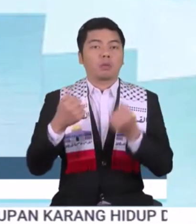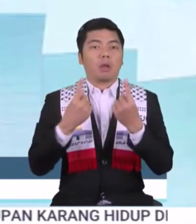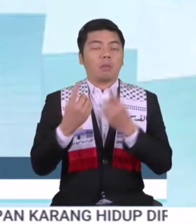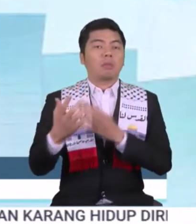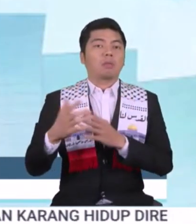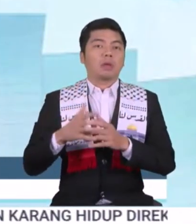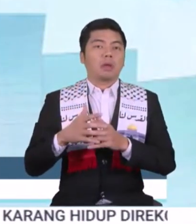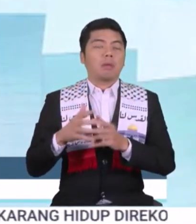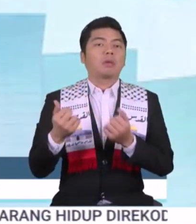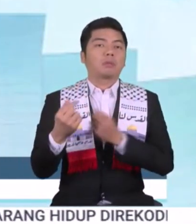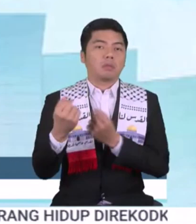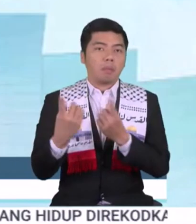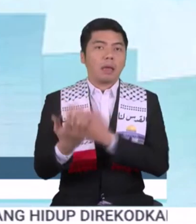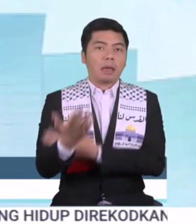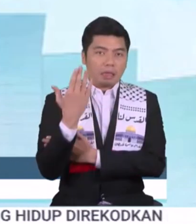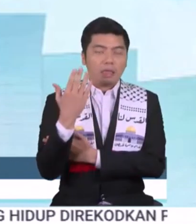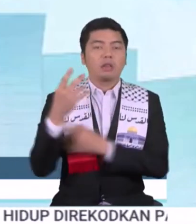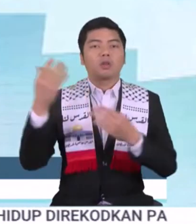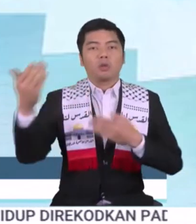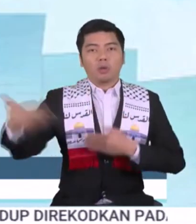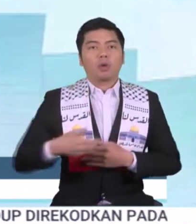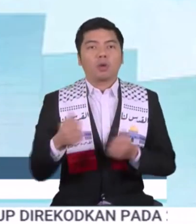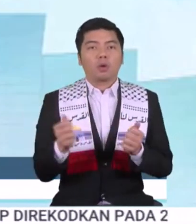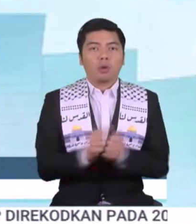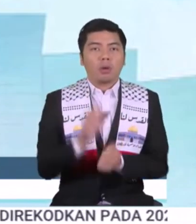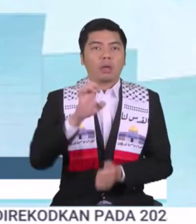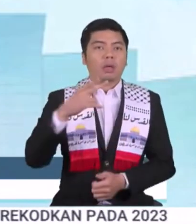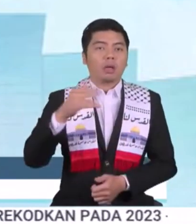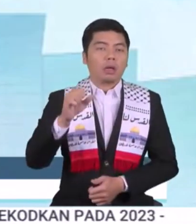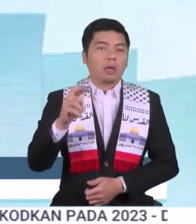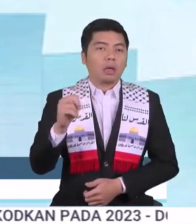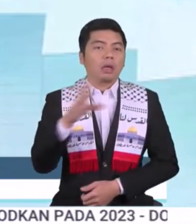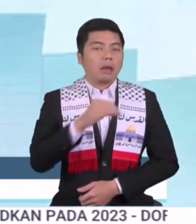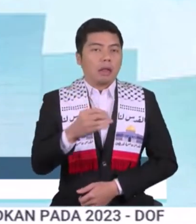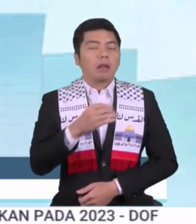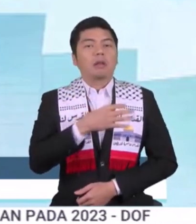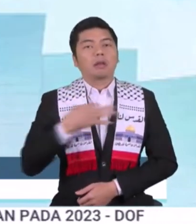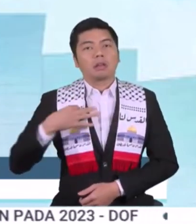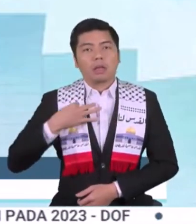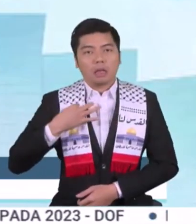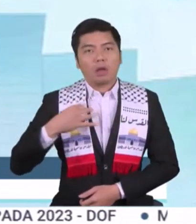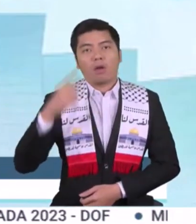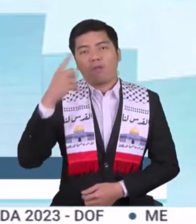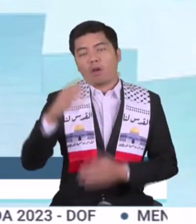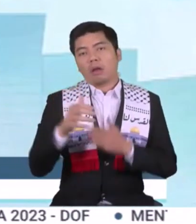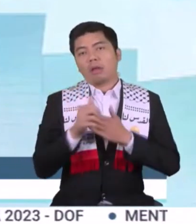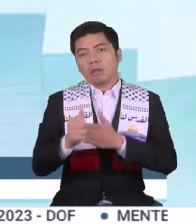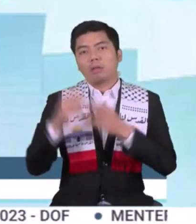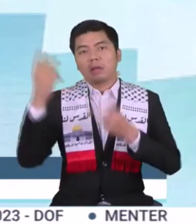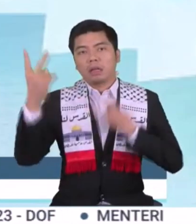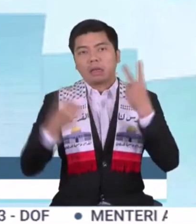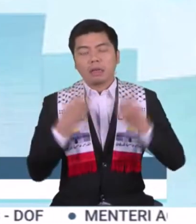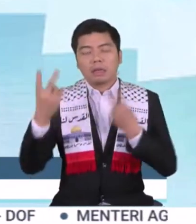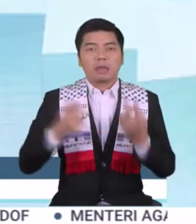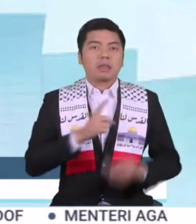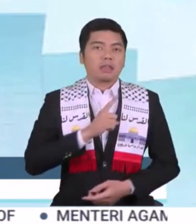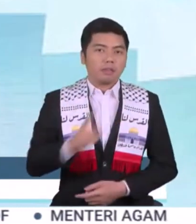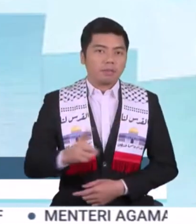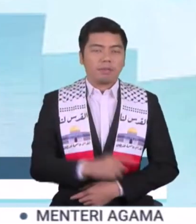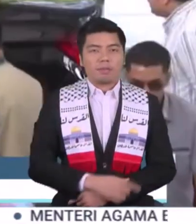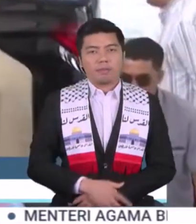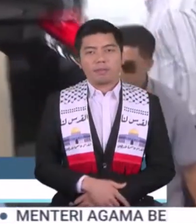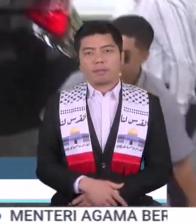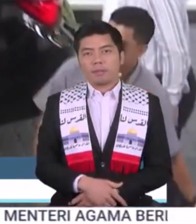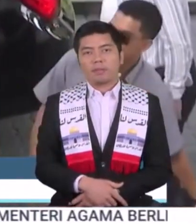Imam Besar Masjid Negara Ehsan Muhammad Hosni dan sukarelawan pemandu pelancong Islamic Outreach Masjid Atan Akmar.